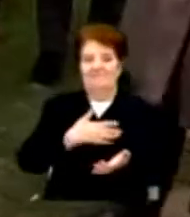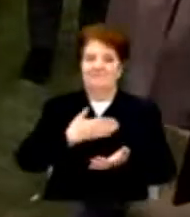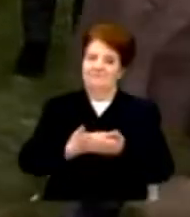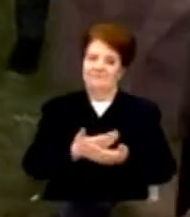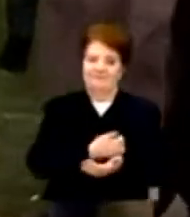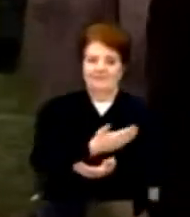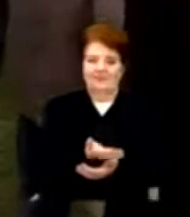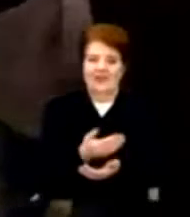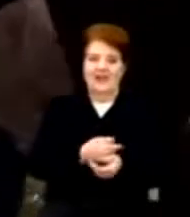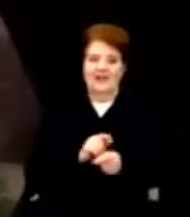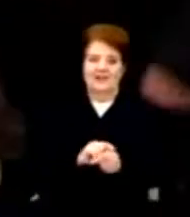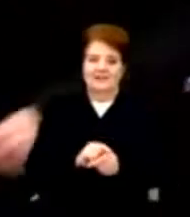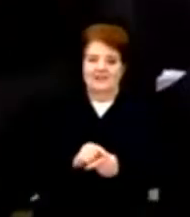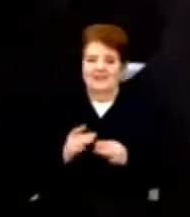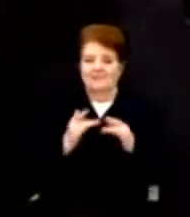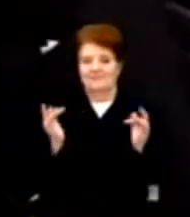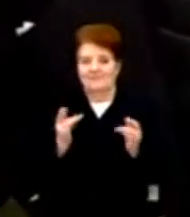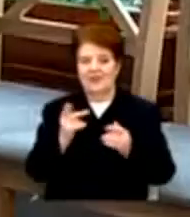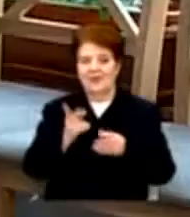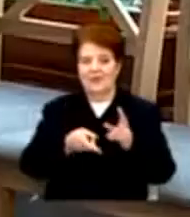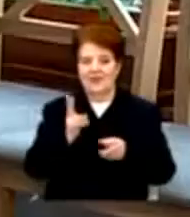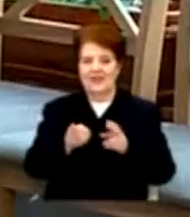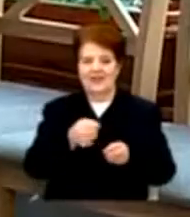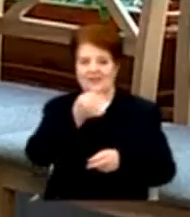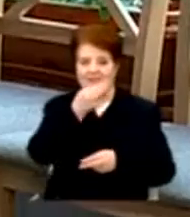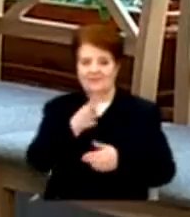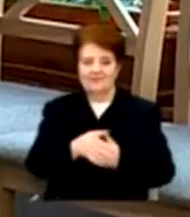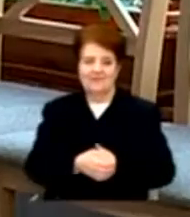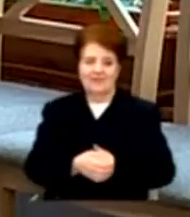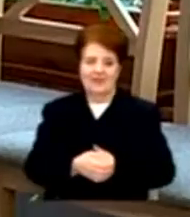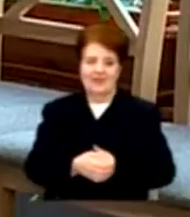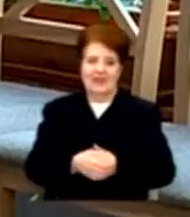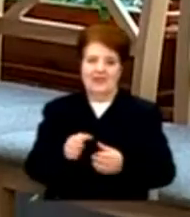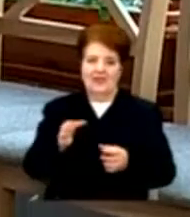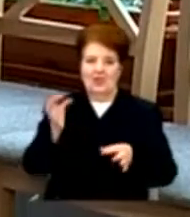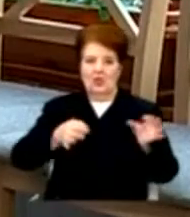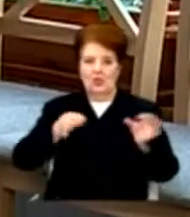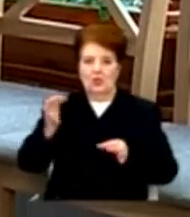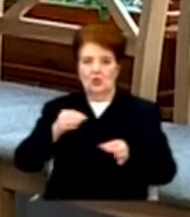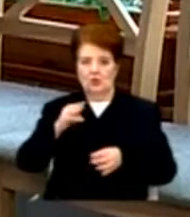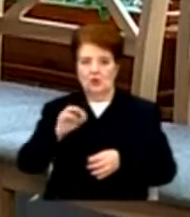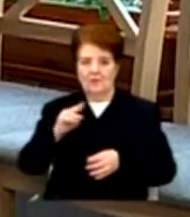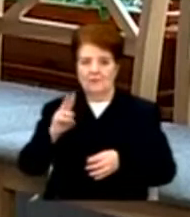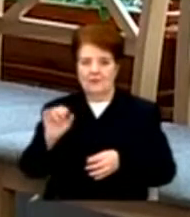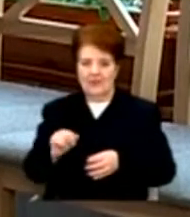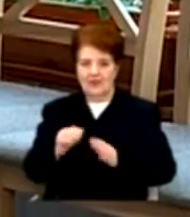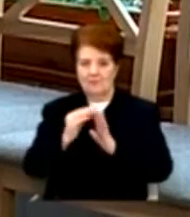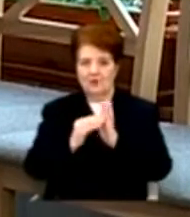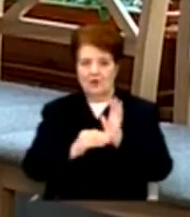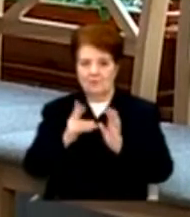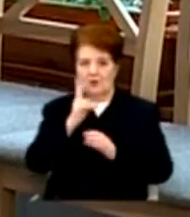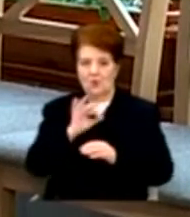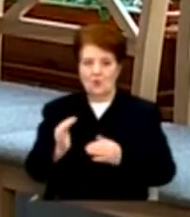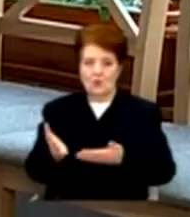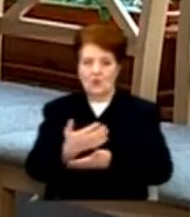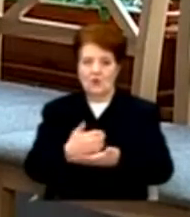perioade. Preferate sunt masterclass-urile culinare. În timpul toamnei avem programă cu